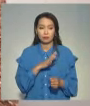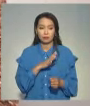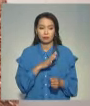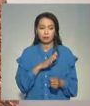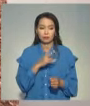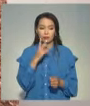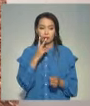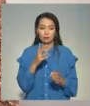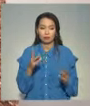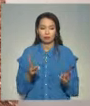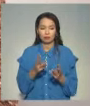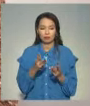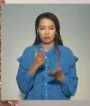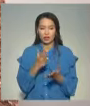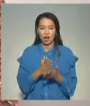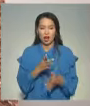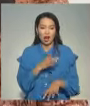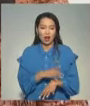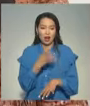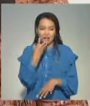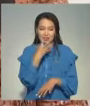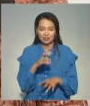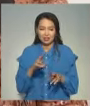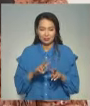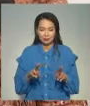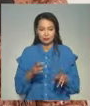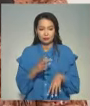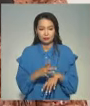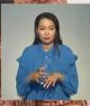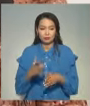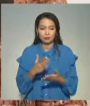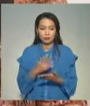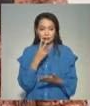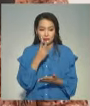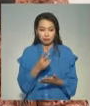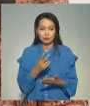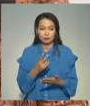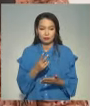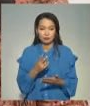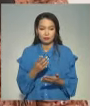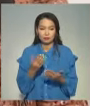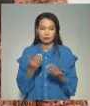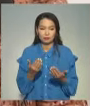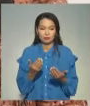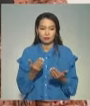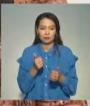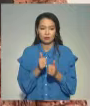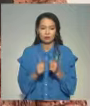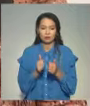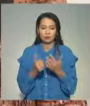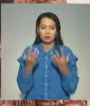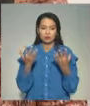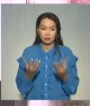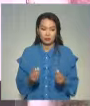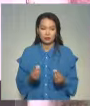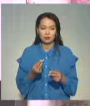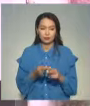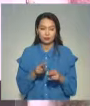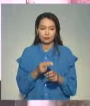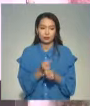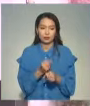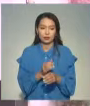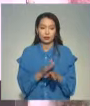тұру керек после ожога. Бізде күнде алады. Это кормиш, он какает. Из-за этого каждый день такой у нас.